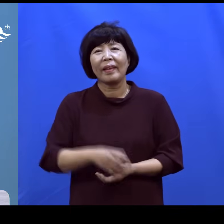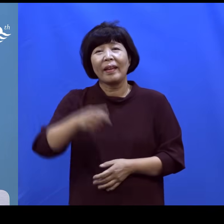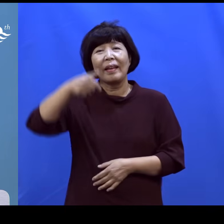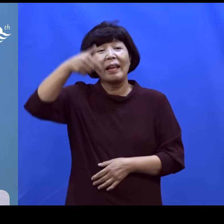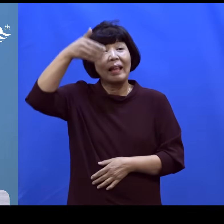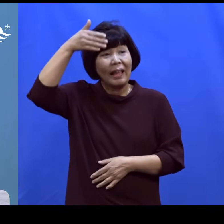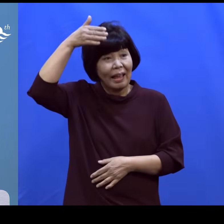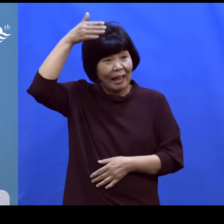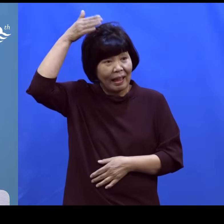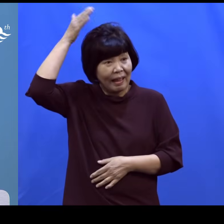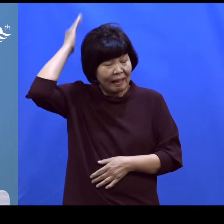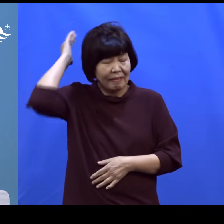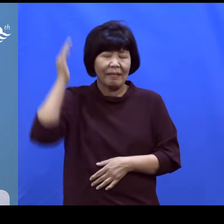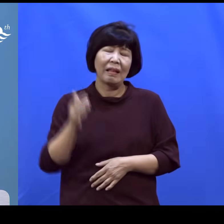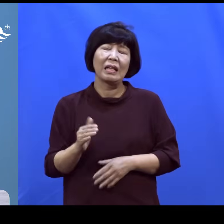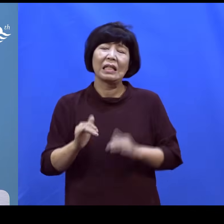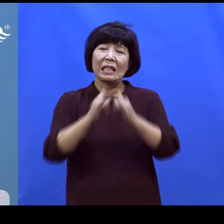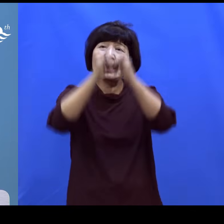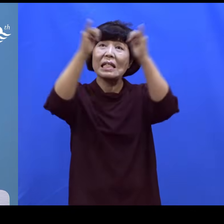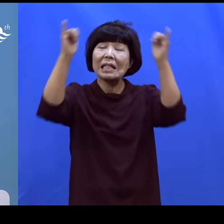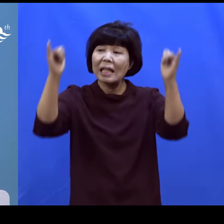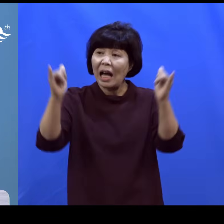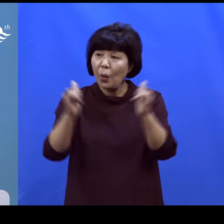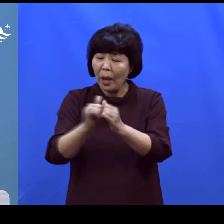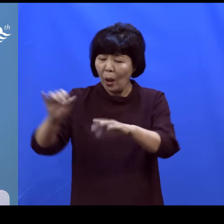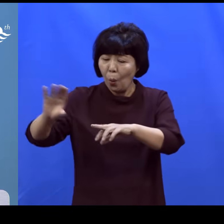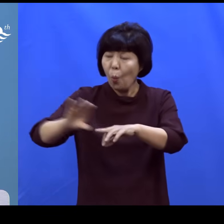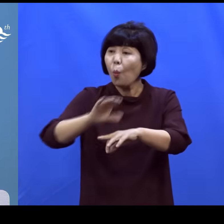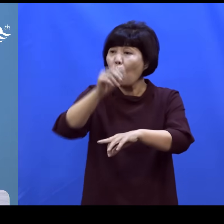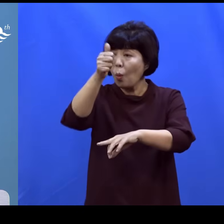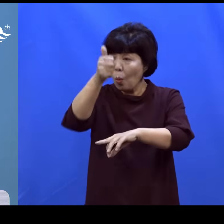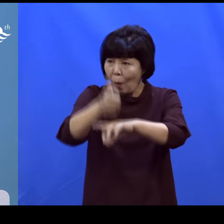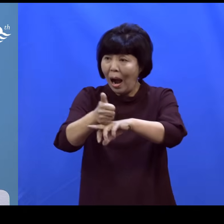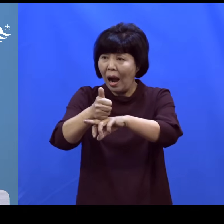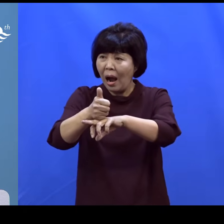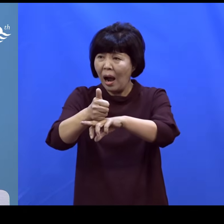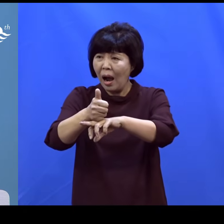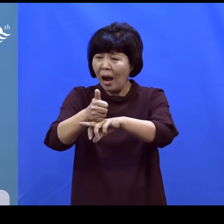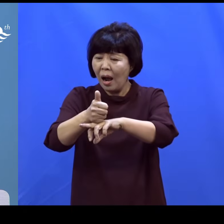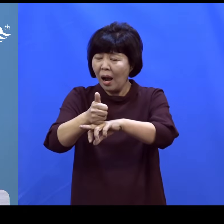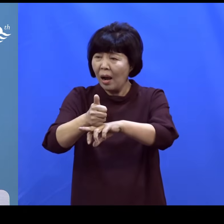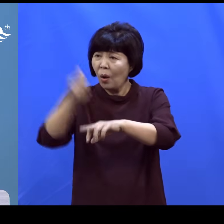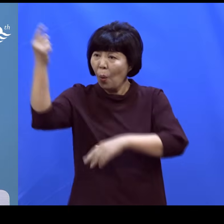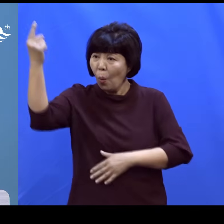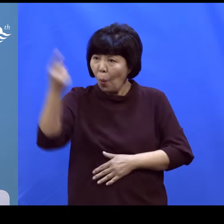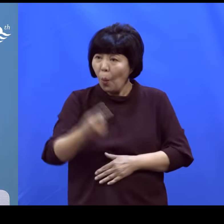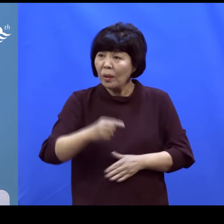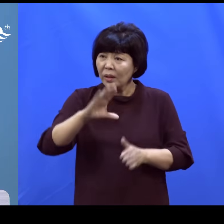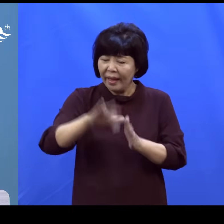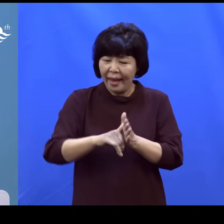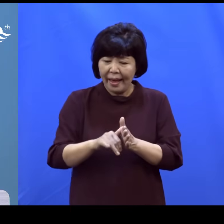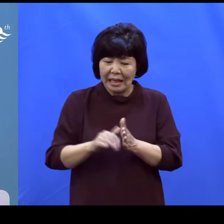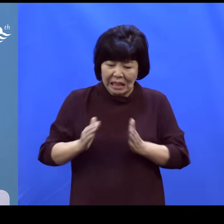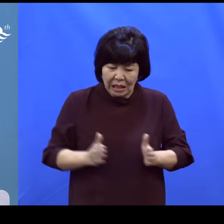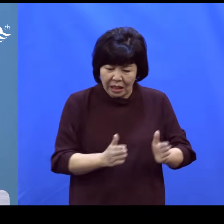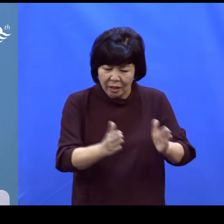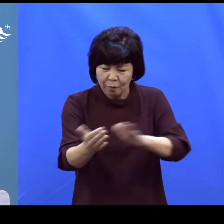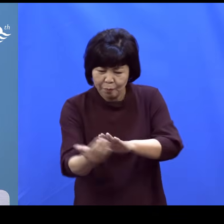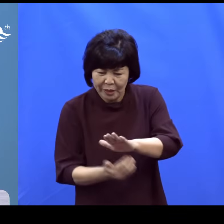고대 건동의 사회에서는 왕의 출현을 하면 왕이 오는 길을 평탄케 하는,